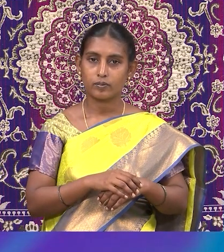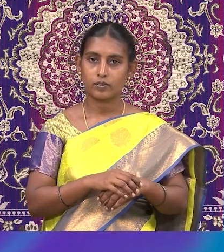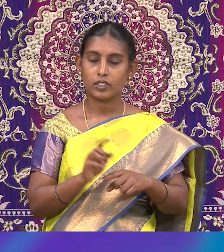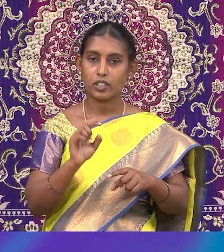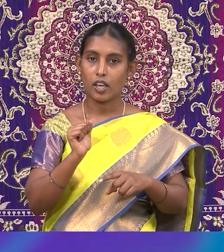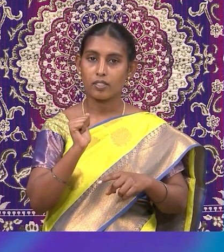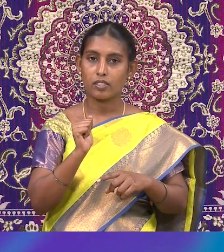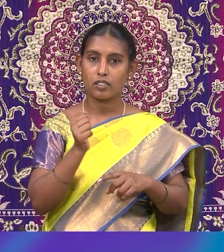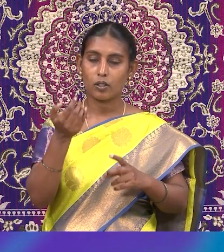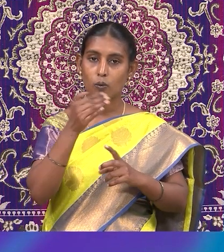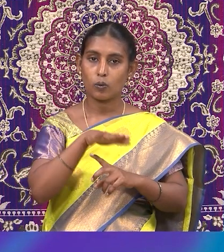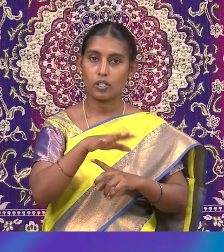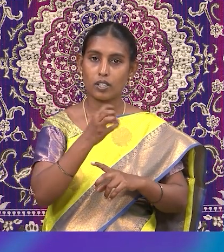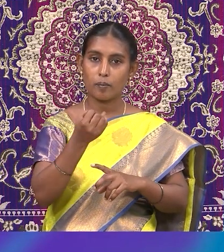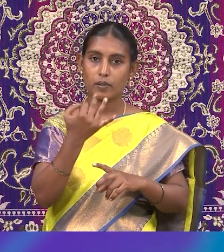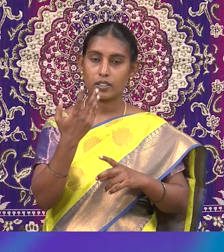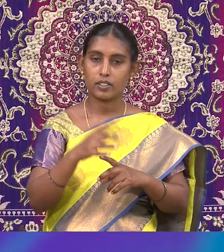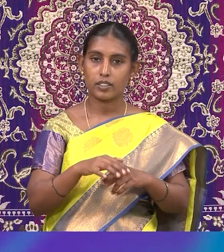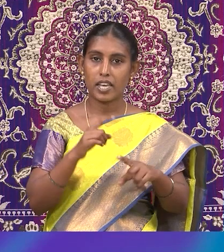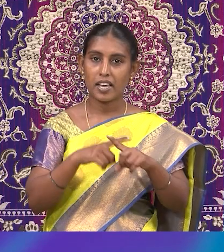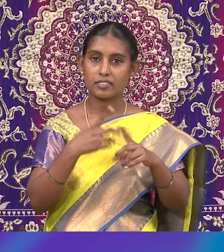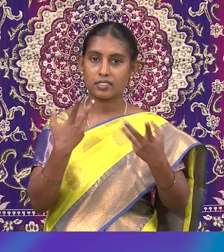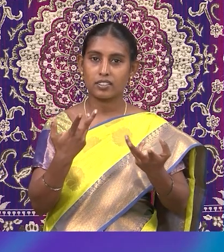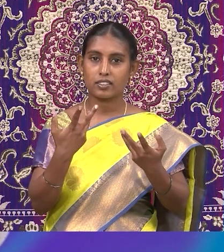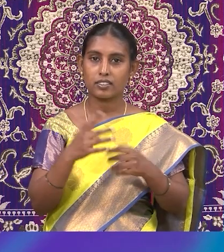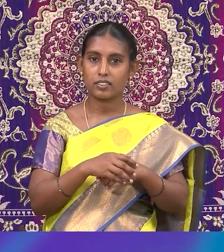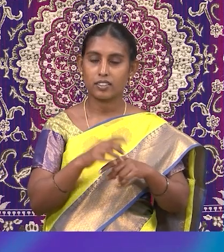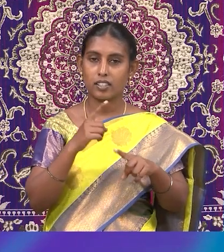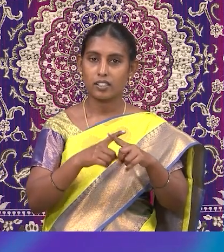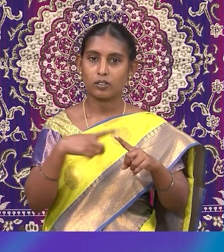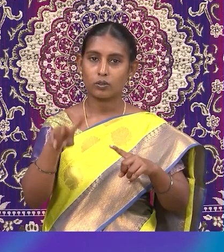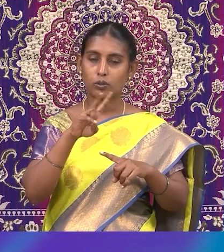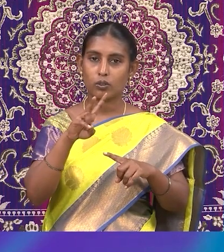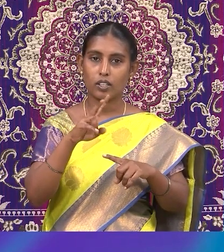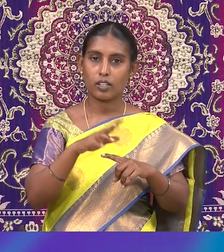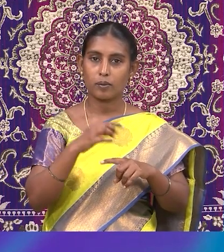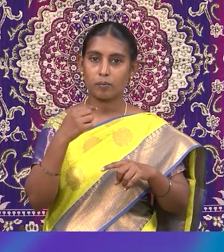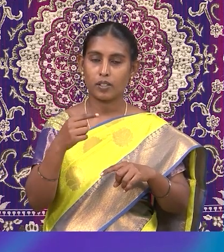எந்த உறுப்பு அங்கே இல்லையோ, இப்போ சப்போஸ் எக்ஸ் இல்லை, எக்ஸ் ஸ்கொயர்ட் ப்ளஸ் நைனுன்னு